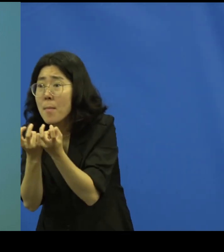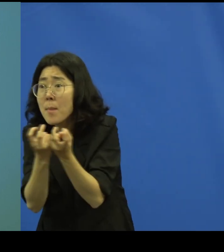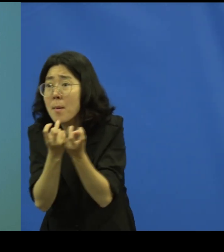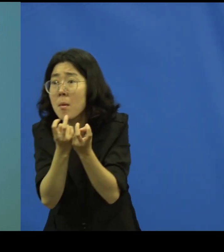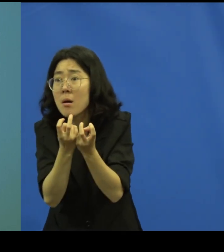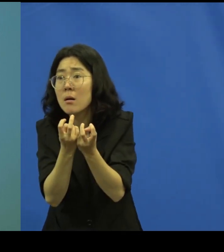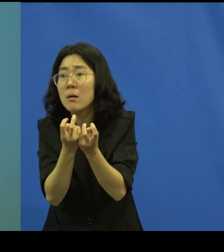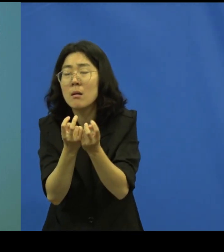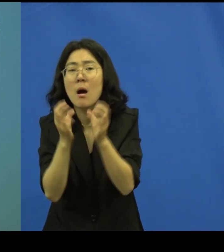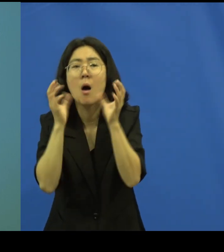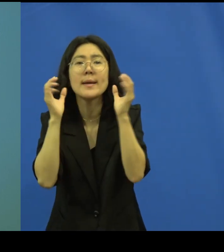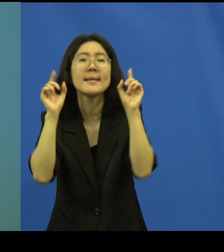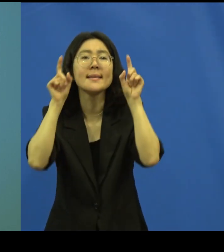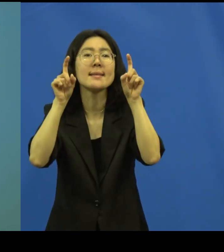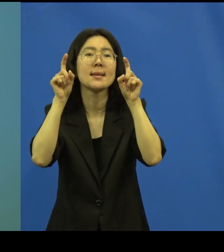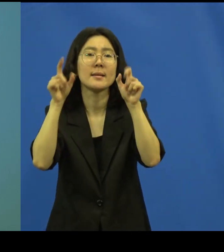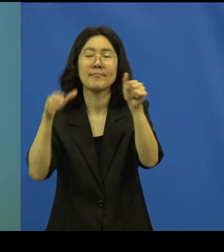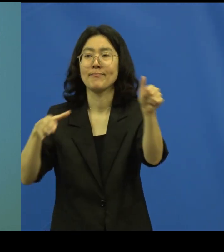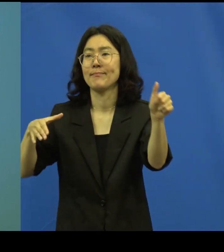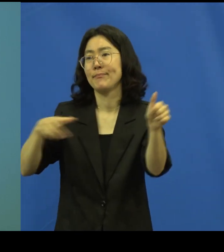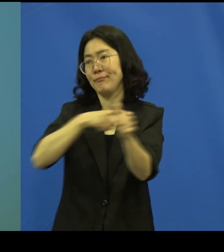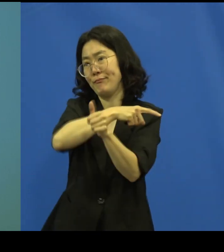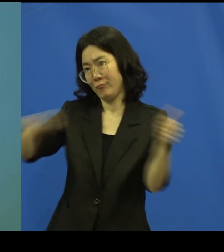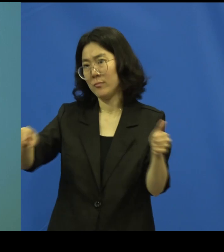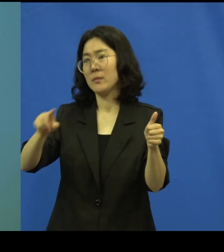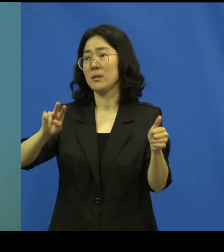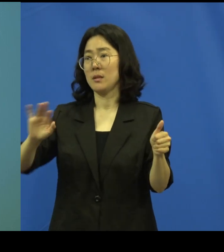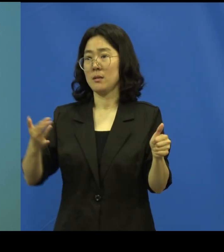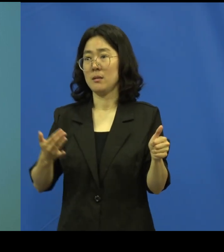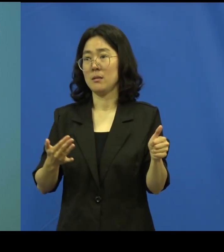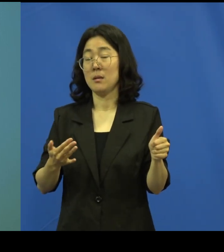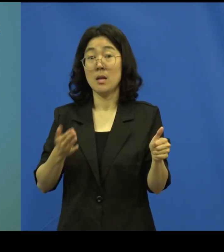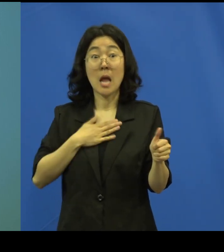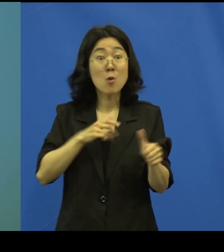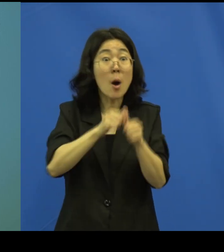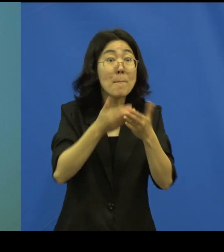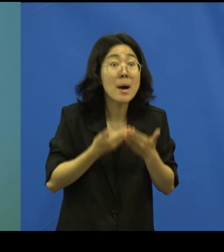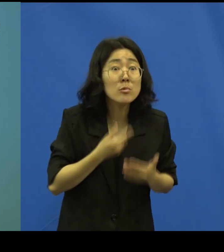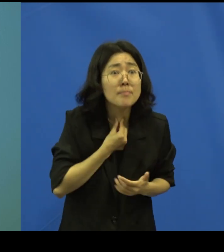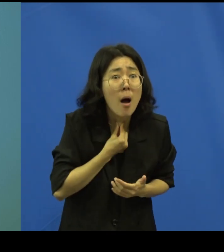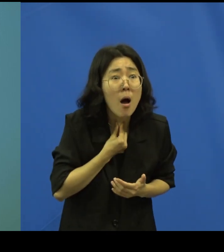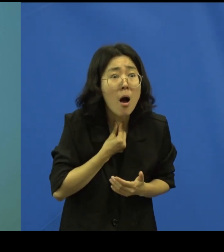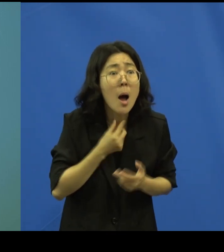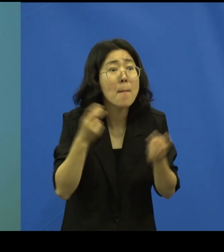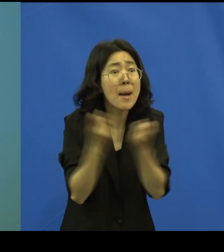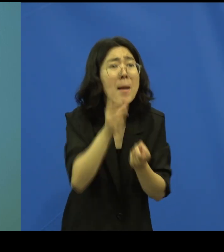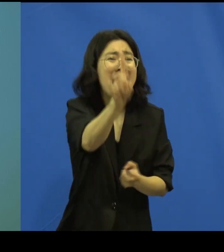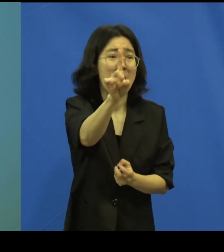어린 양을 죽이는 겁니다. 그래서 목베임을 당한 어린 양, 슬레인이라고 하죠.